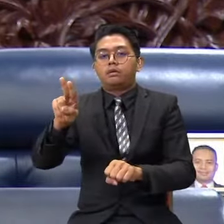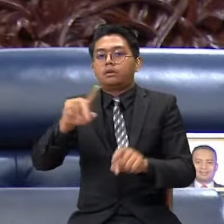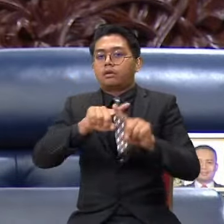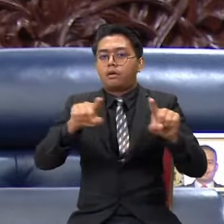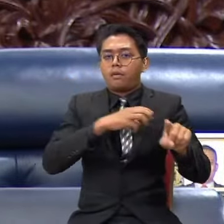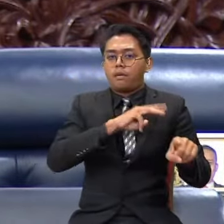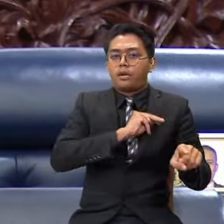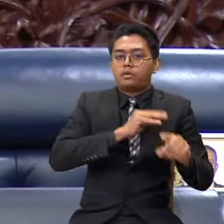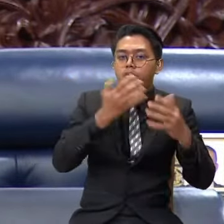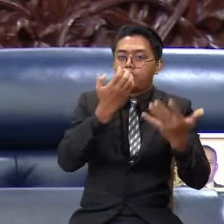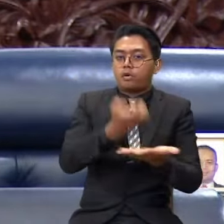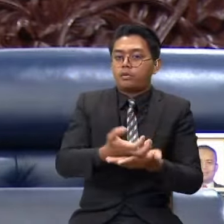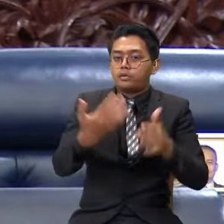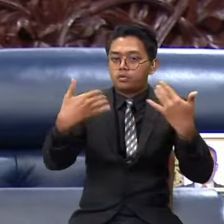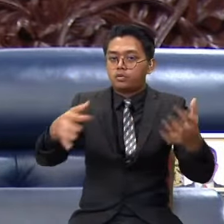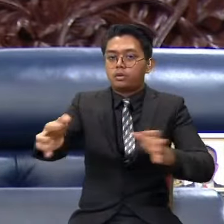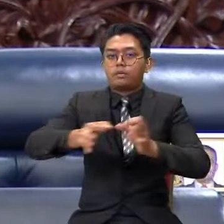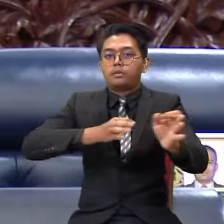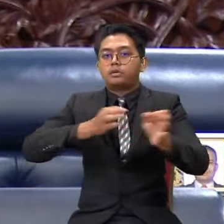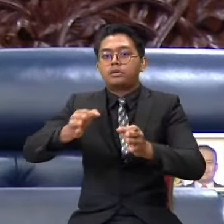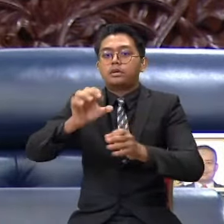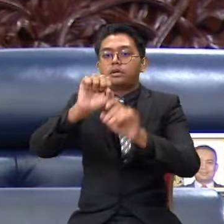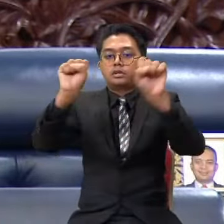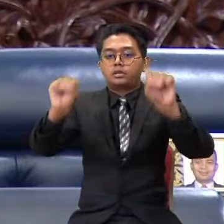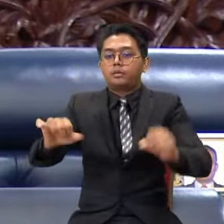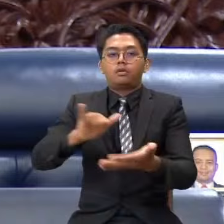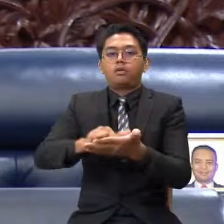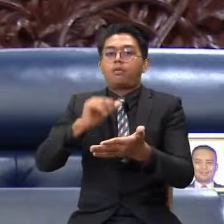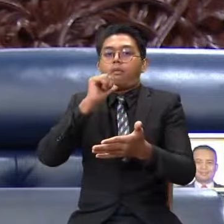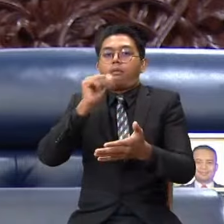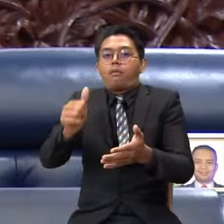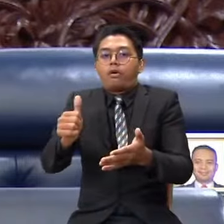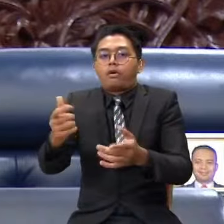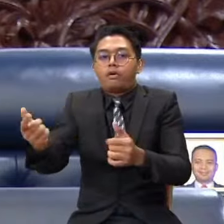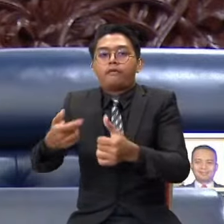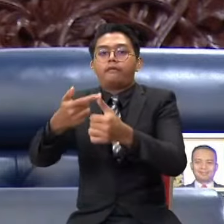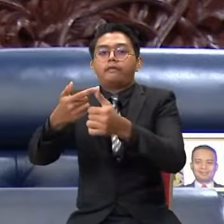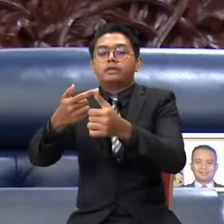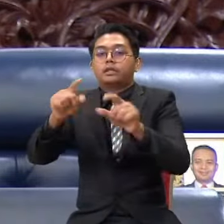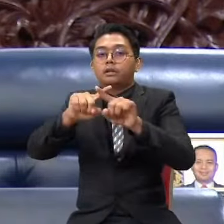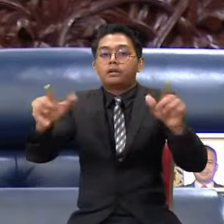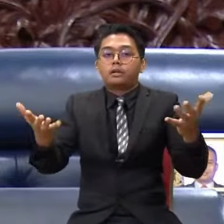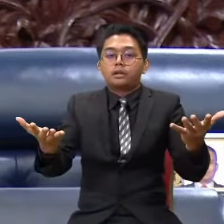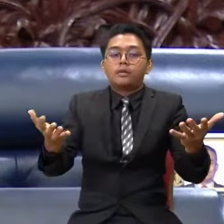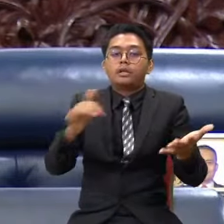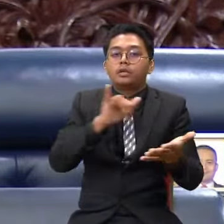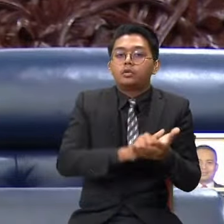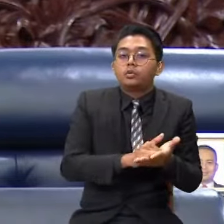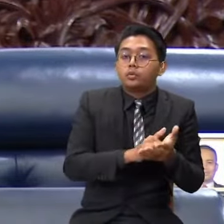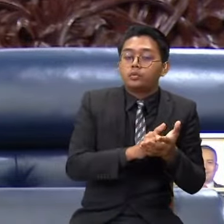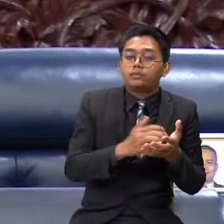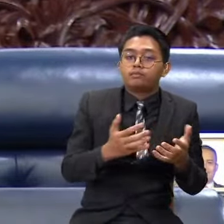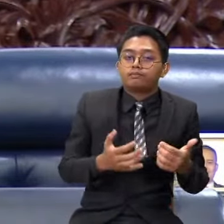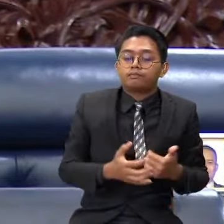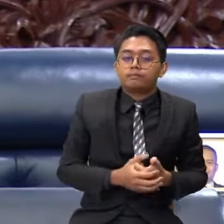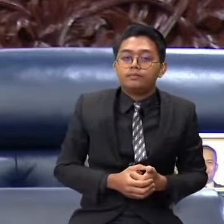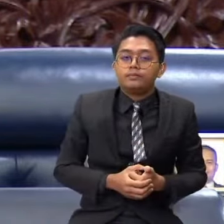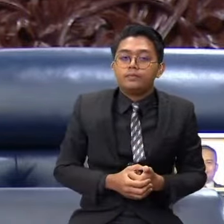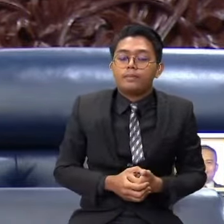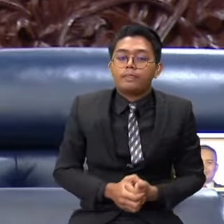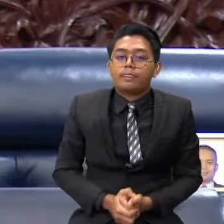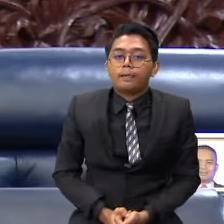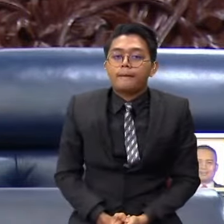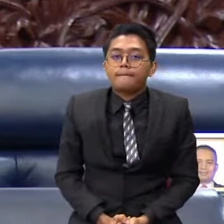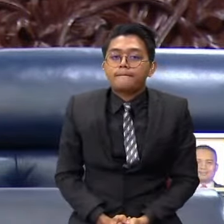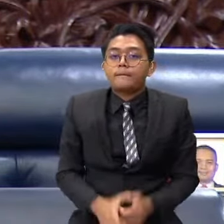bahawa sistem padu yang dihack itu bukan pangkalan data utama namun ia sebenar penduduk dan lembaga